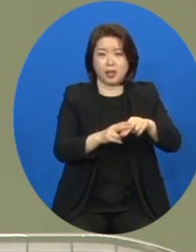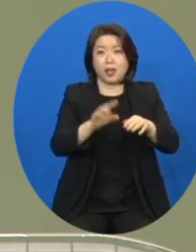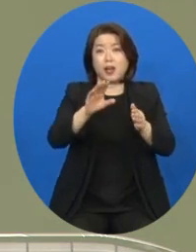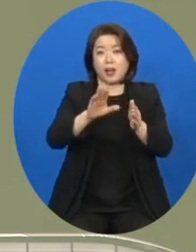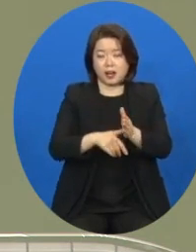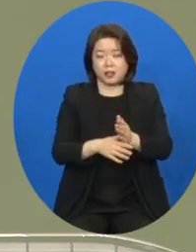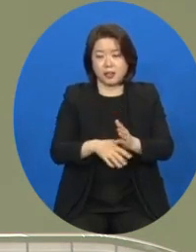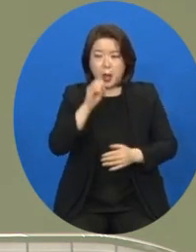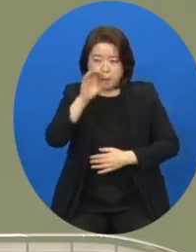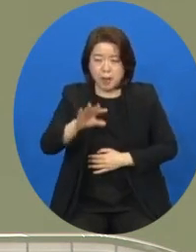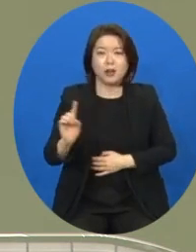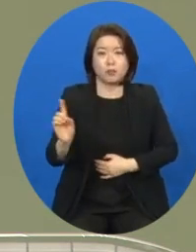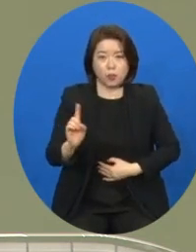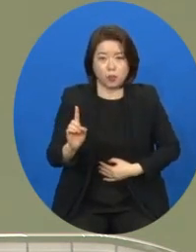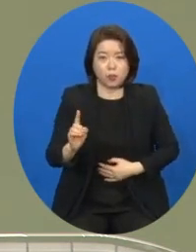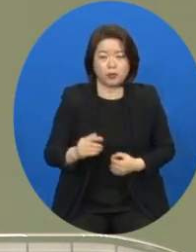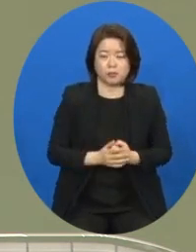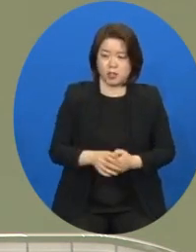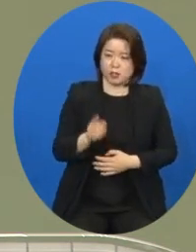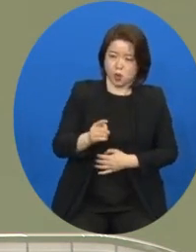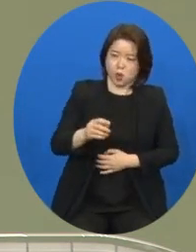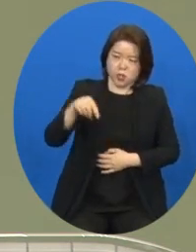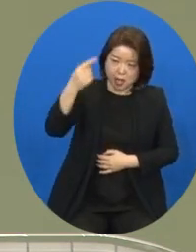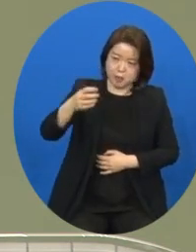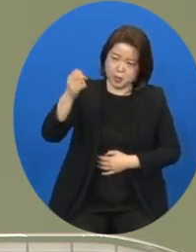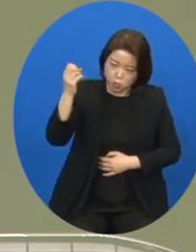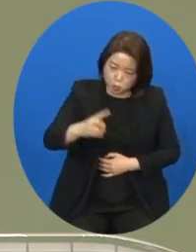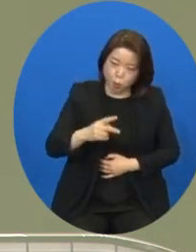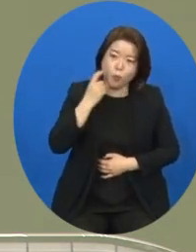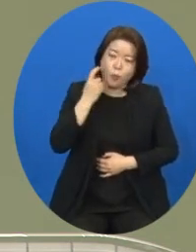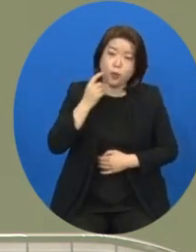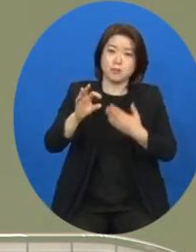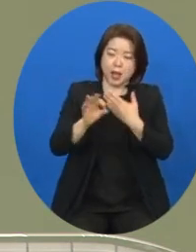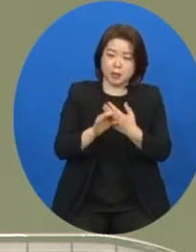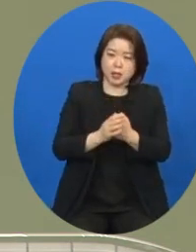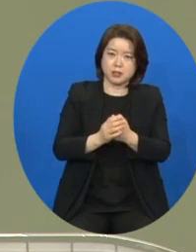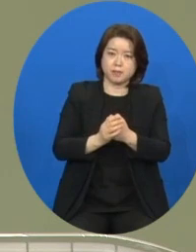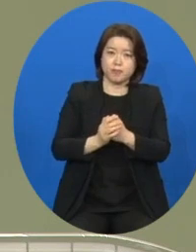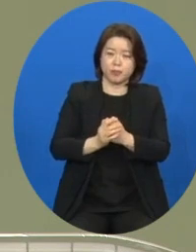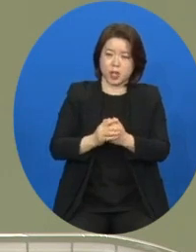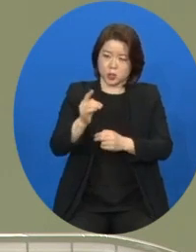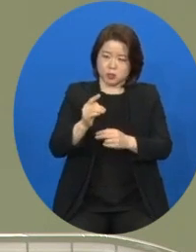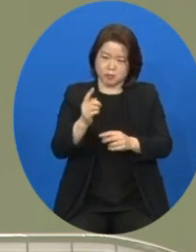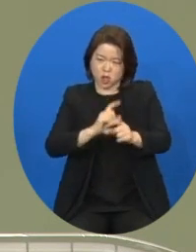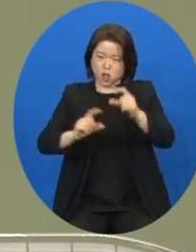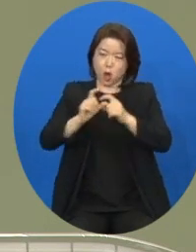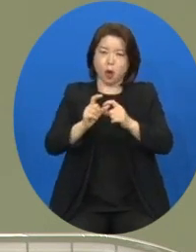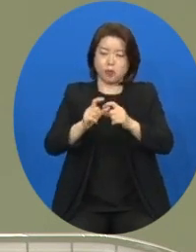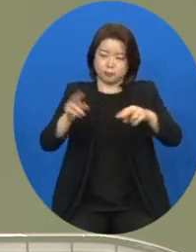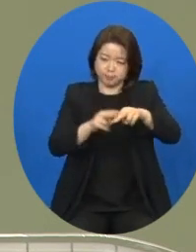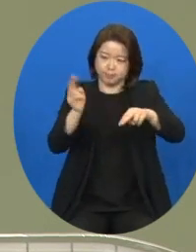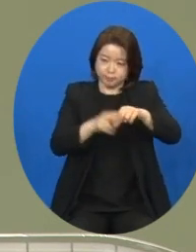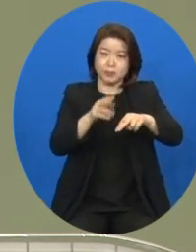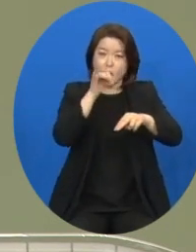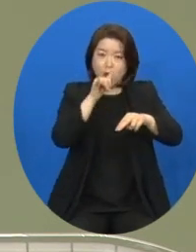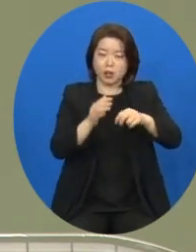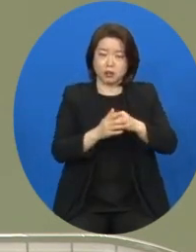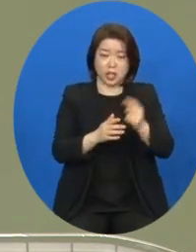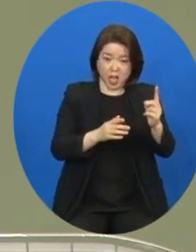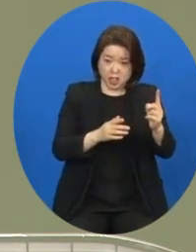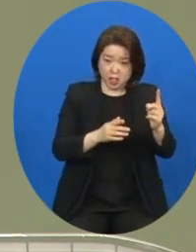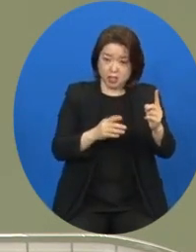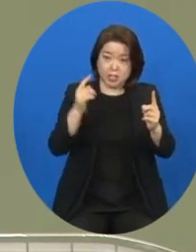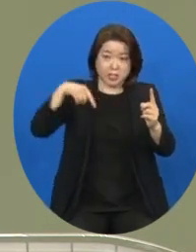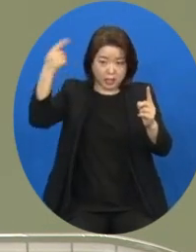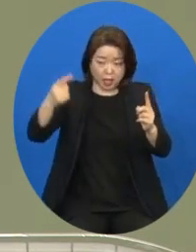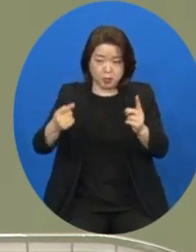대면서 이렇게 말했어요. 너 또 거짓말하면 이제는 곱으로 맞는다. 한 대가 두 대가 되고